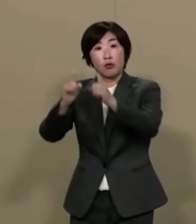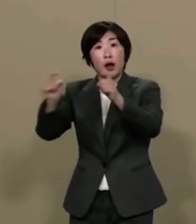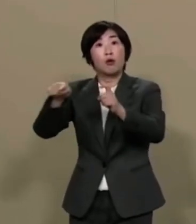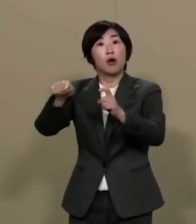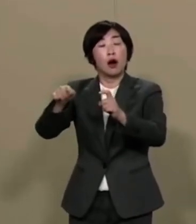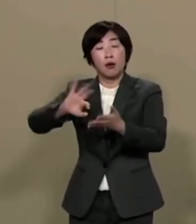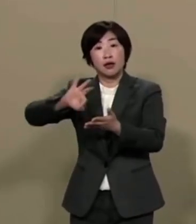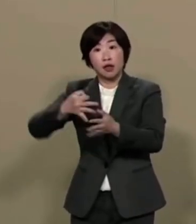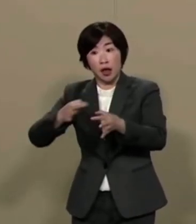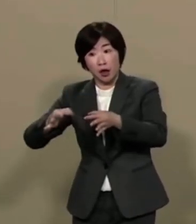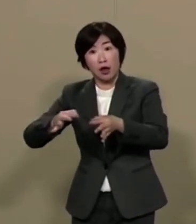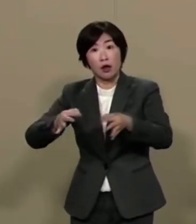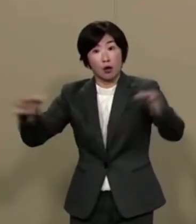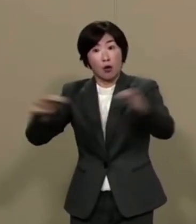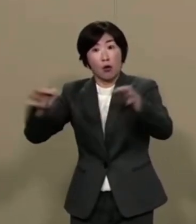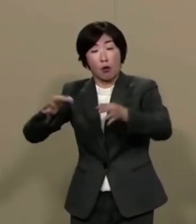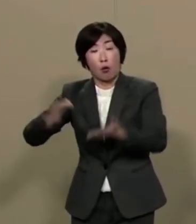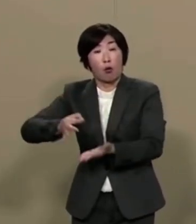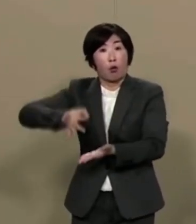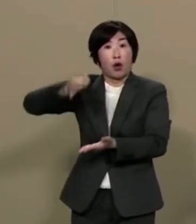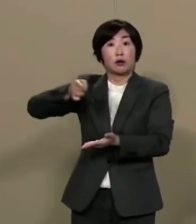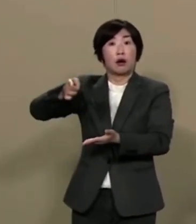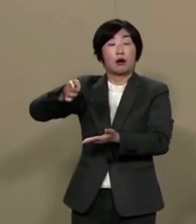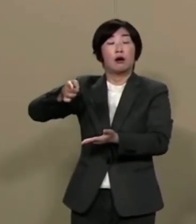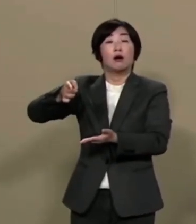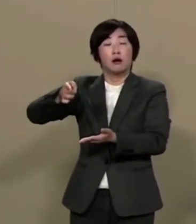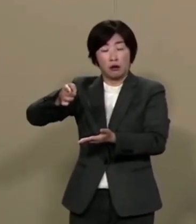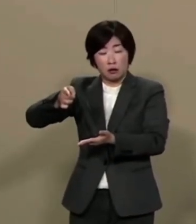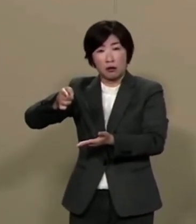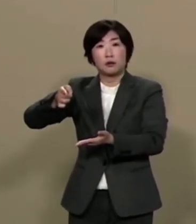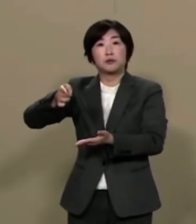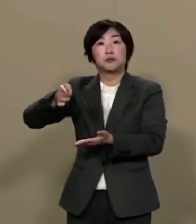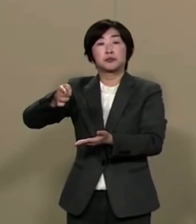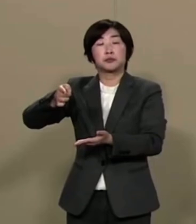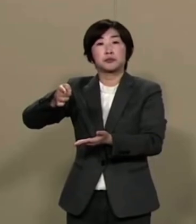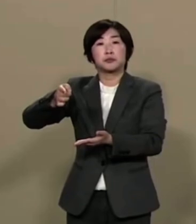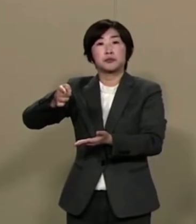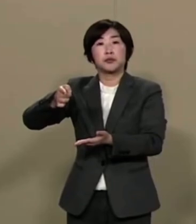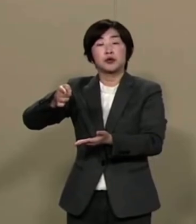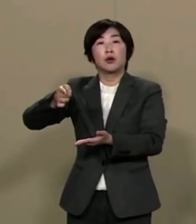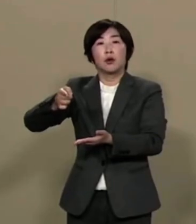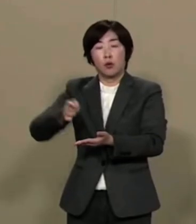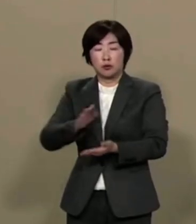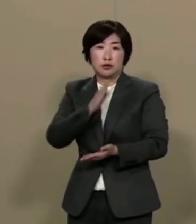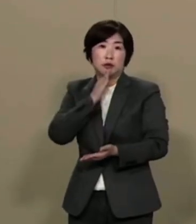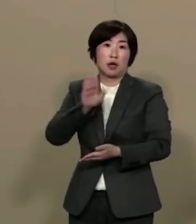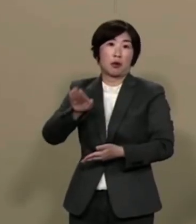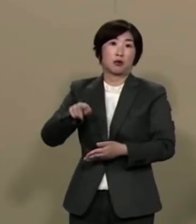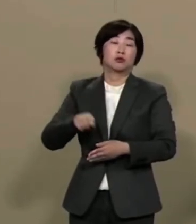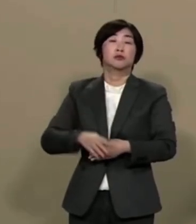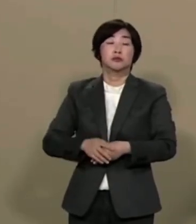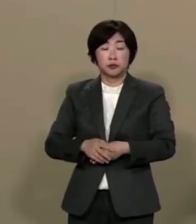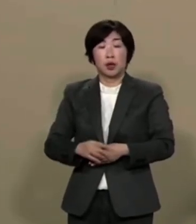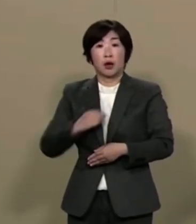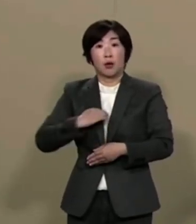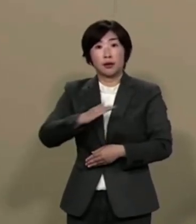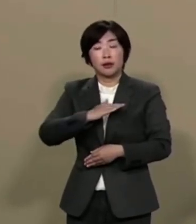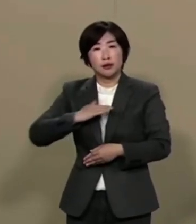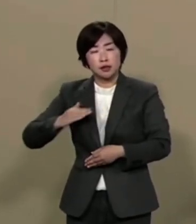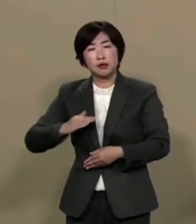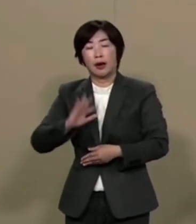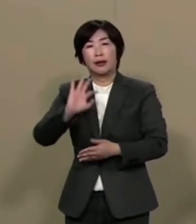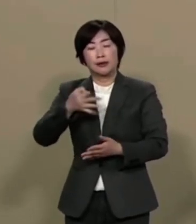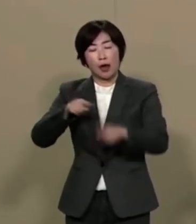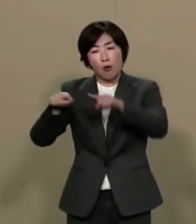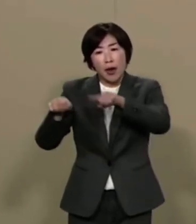たえ皆さんが色々とお金を使いやすくなったおかげで税収が増えたとまこういう実態もあるわけですですから私たちは減税